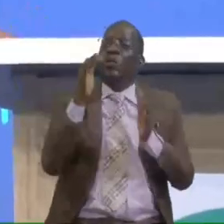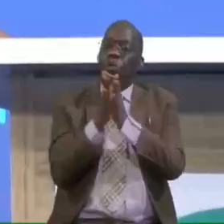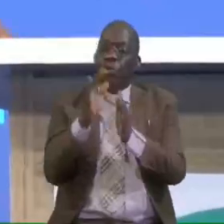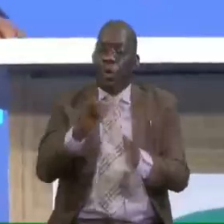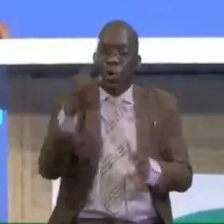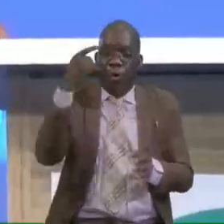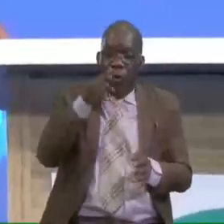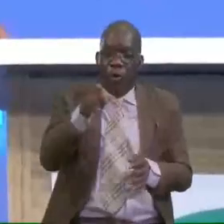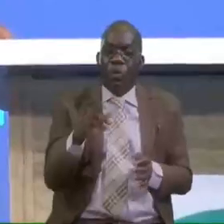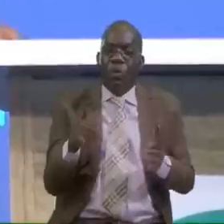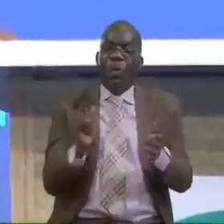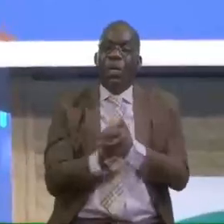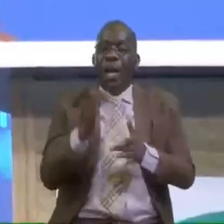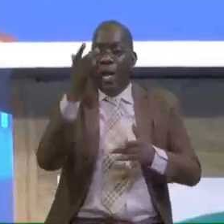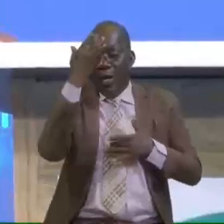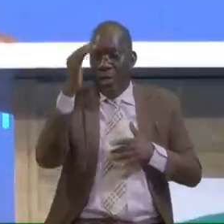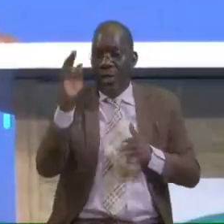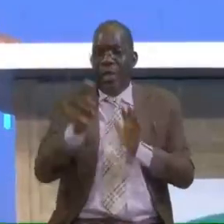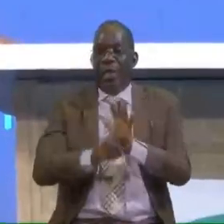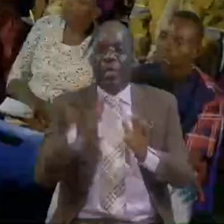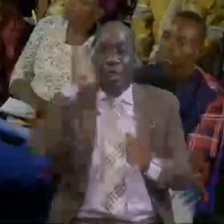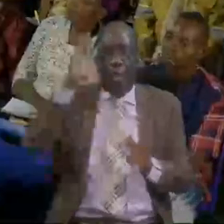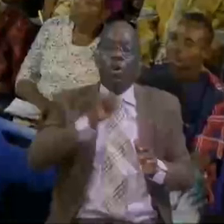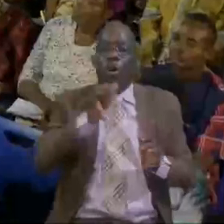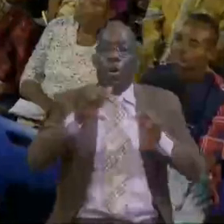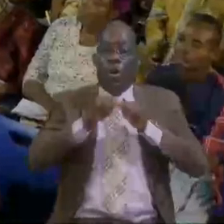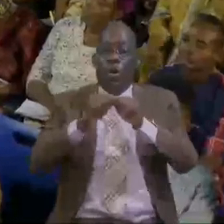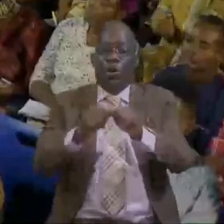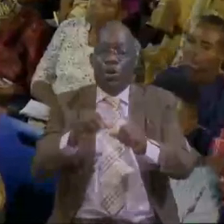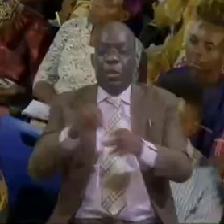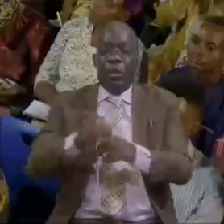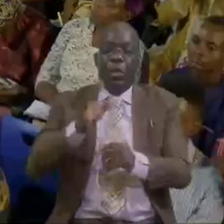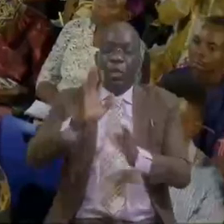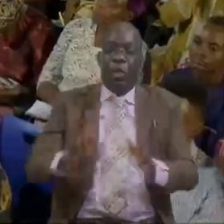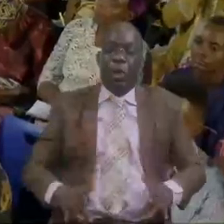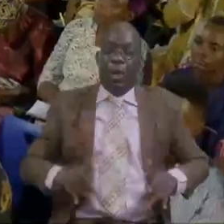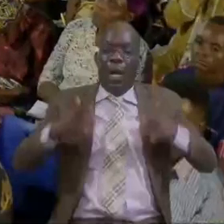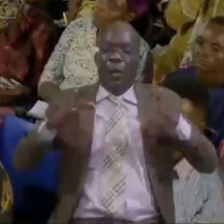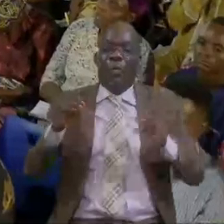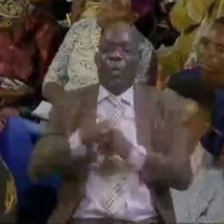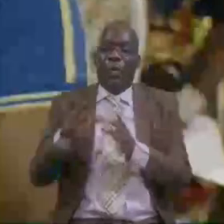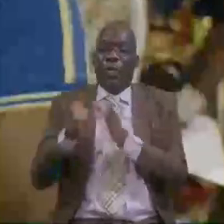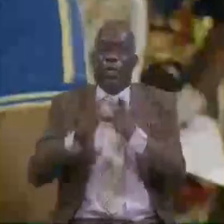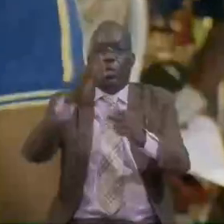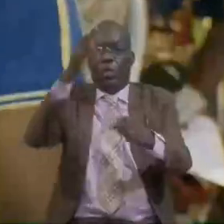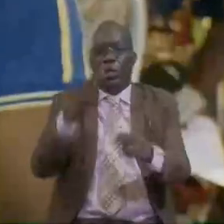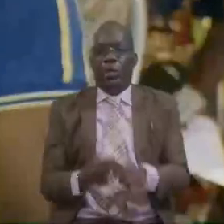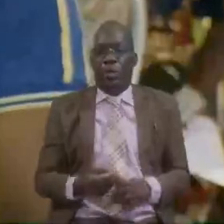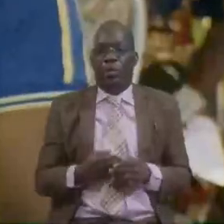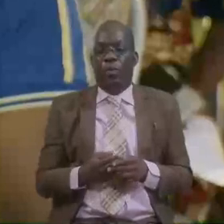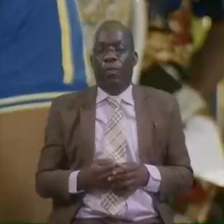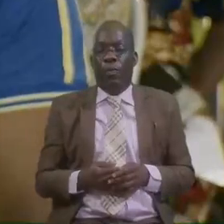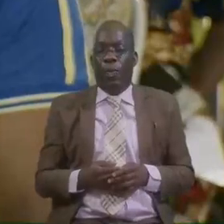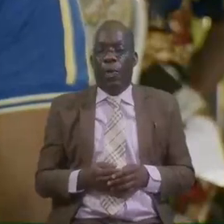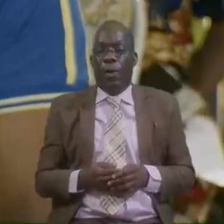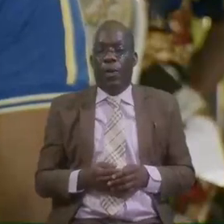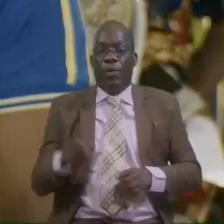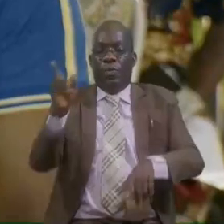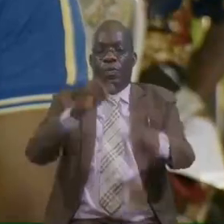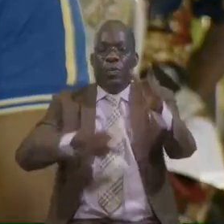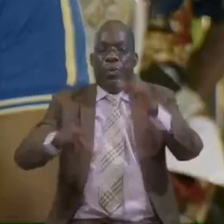toi. Cette maladie ne va plus continuer dans ta vie au nom de Jésus. Quelqu'un